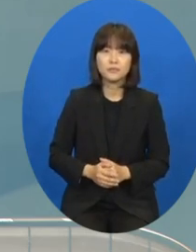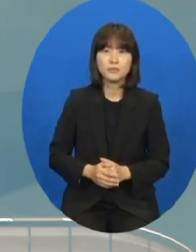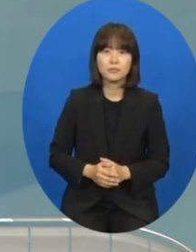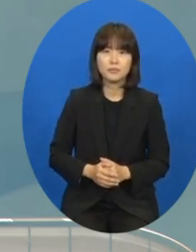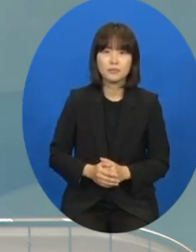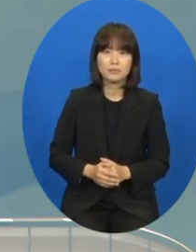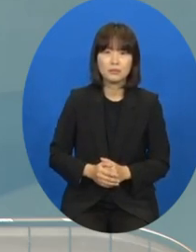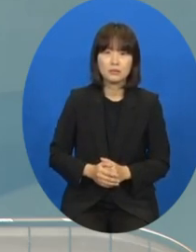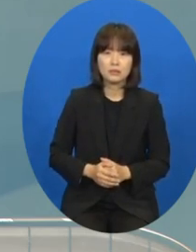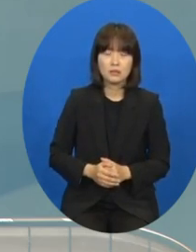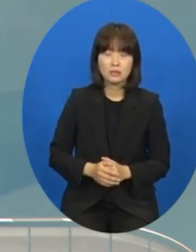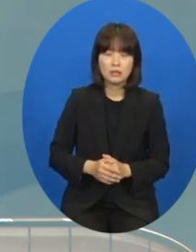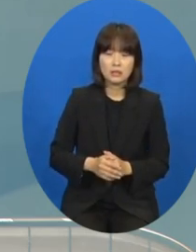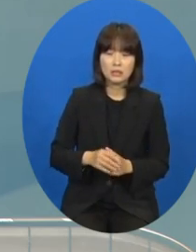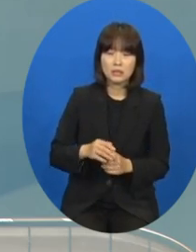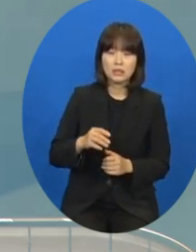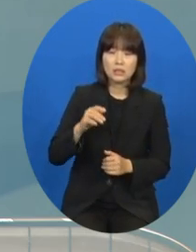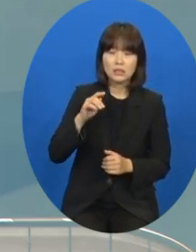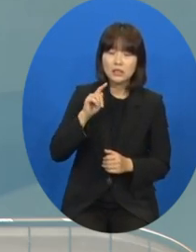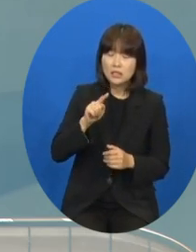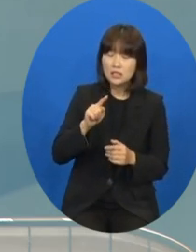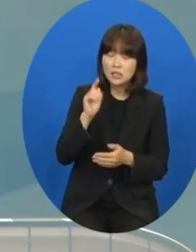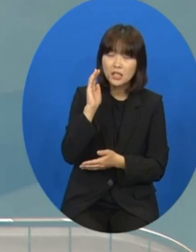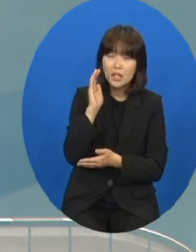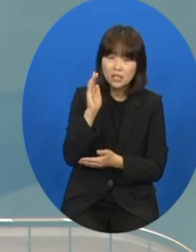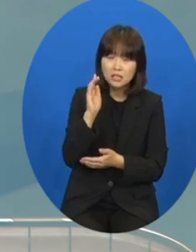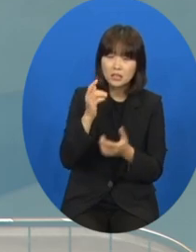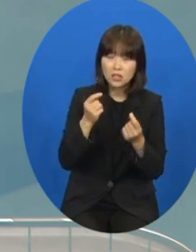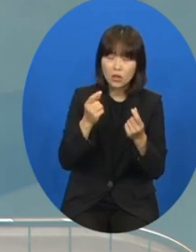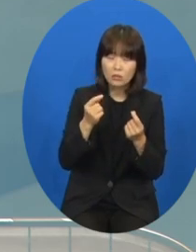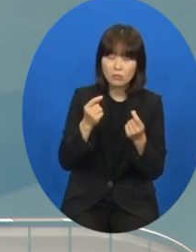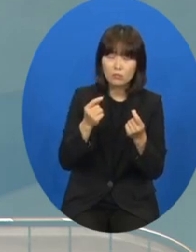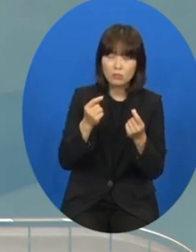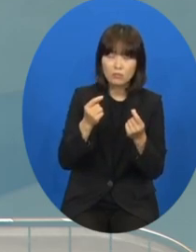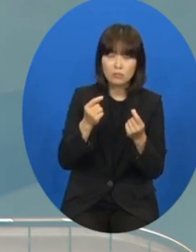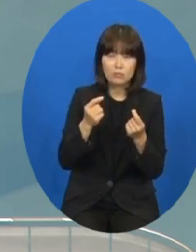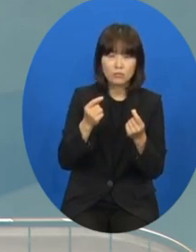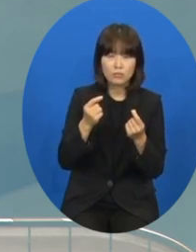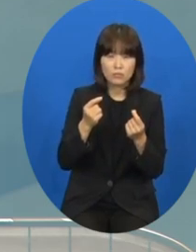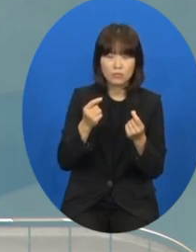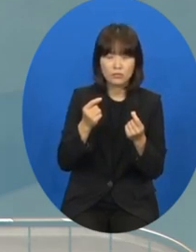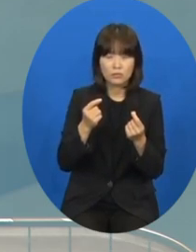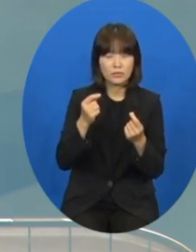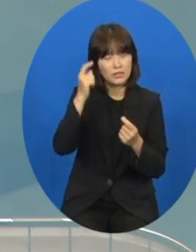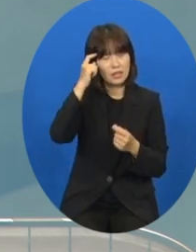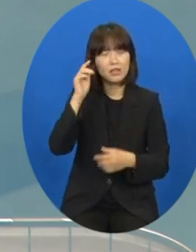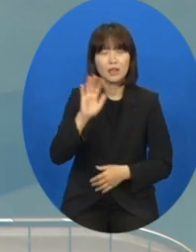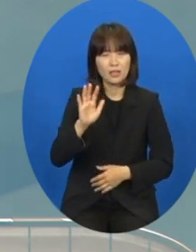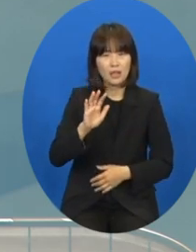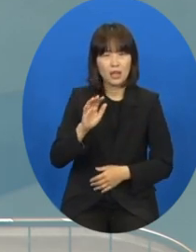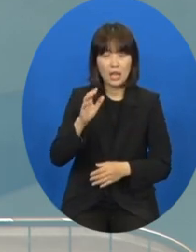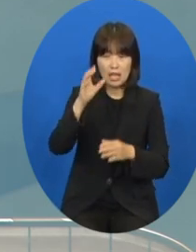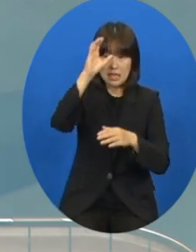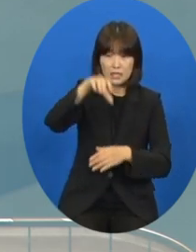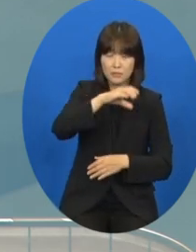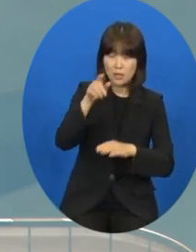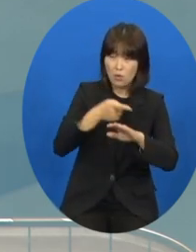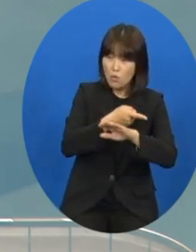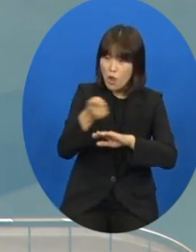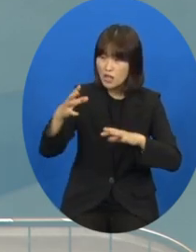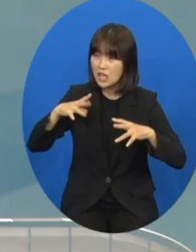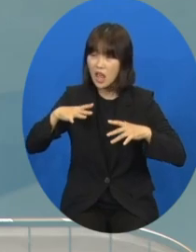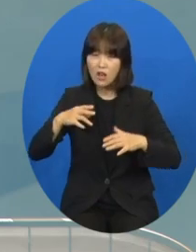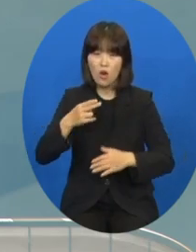게 아니라는 겁니다. 십자가 외에는 아무것도 자랑하지 않겠다. 사도 바울의 이